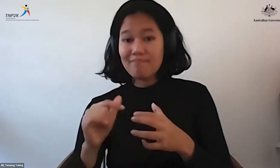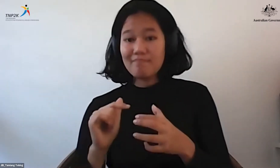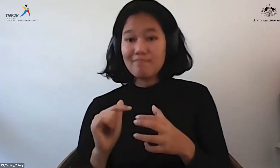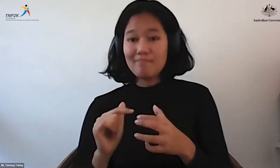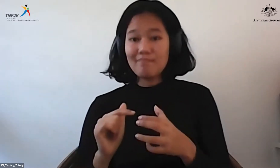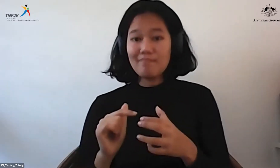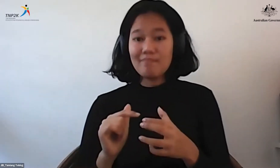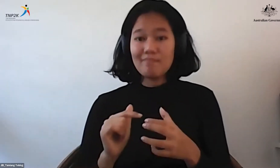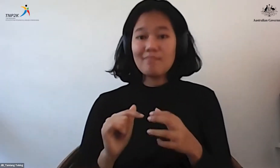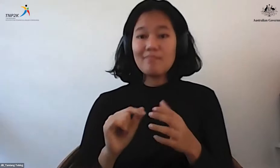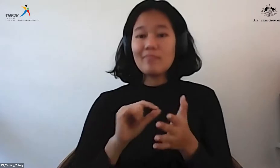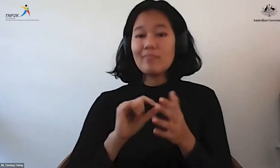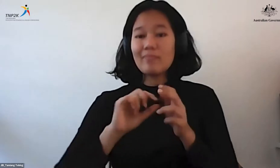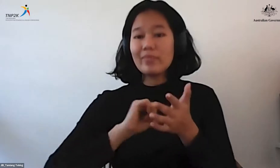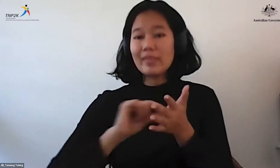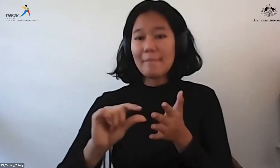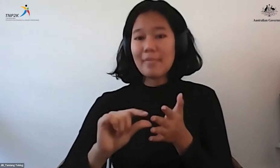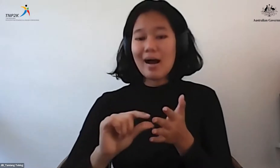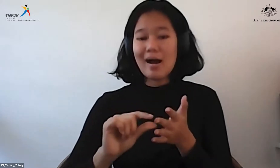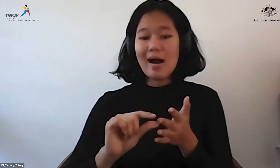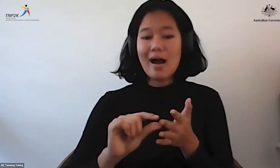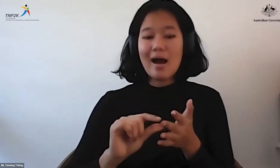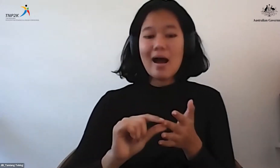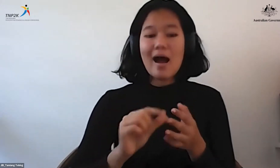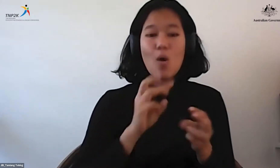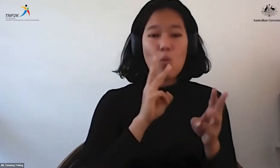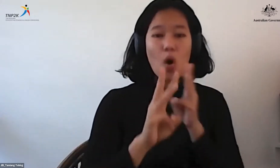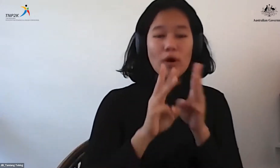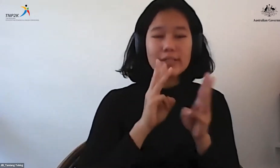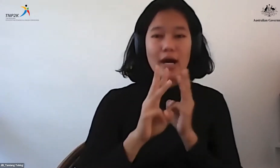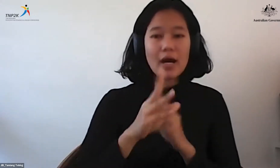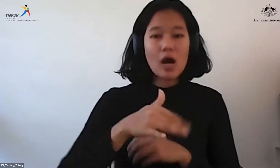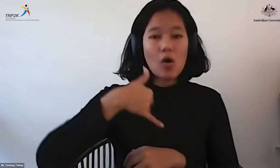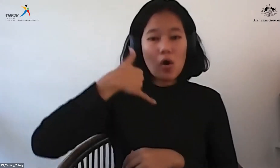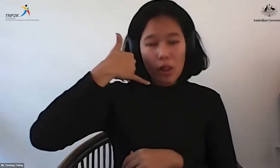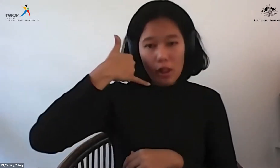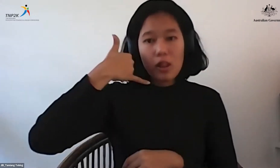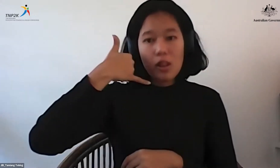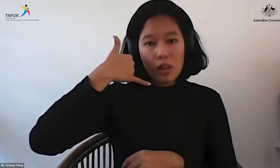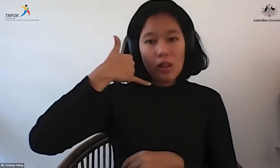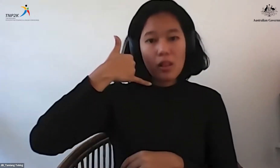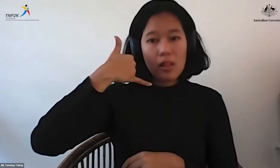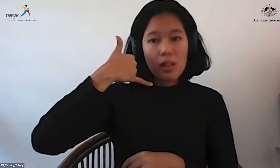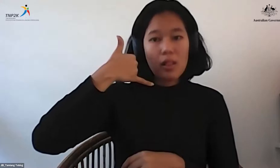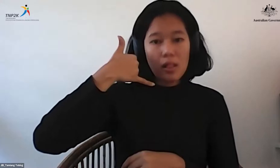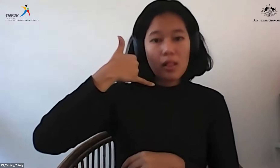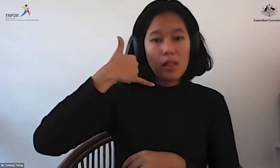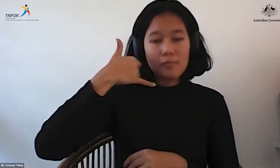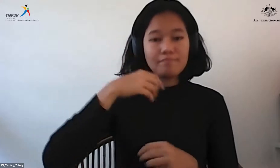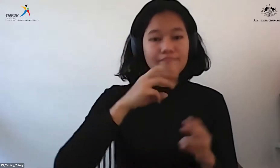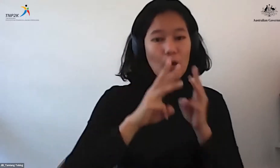kami sebut dengan interview call. Jadi survei atau interview secara telepon